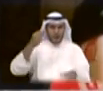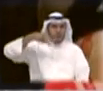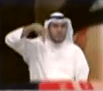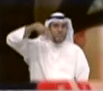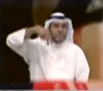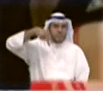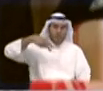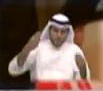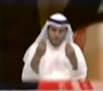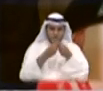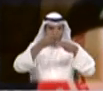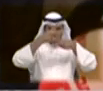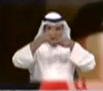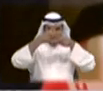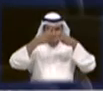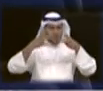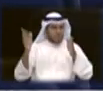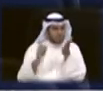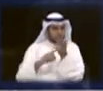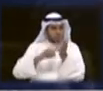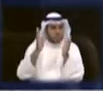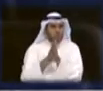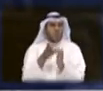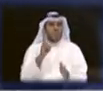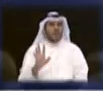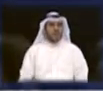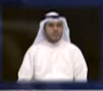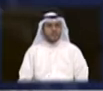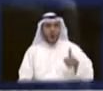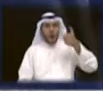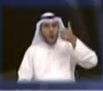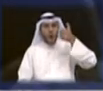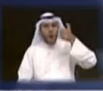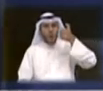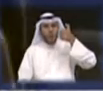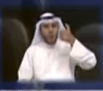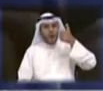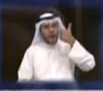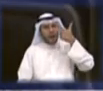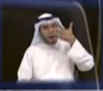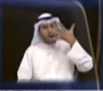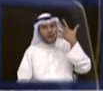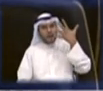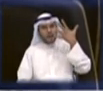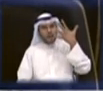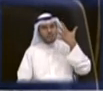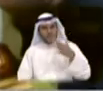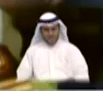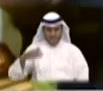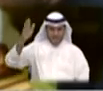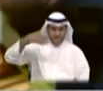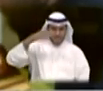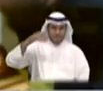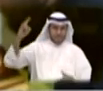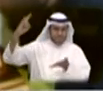الجوية الكويتية. طبعا هي الطائرة الأولى من ضمن خمس طائرات إن شاء الله راح يكونون على وصول متتالي.